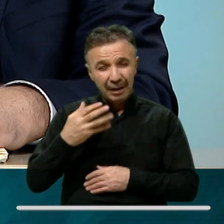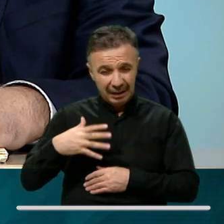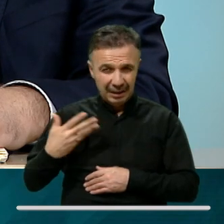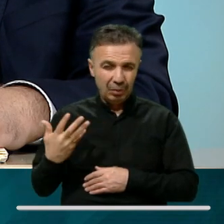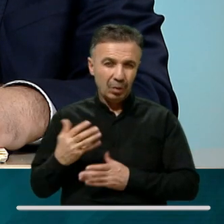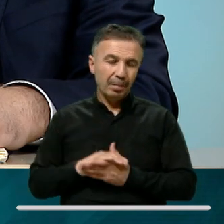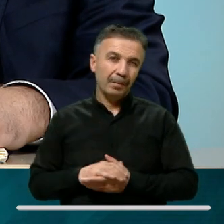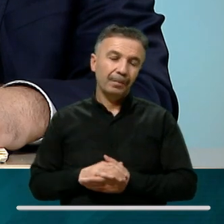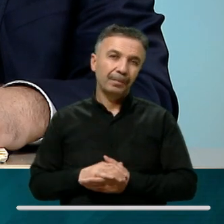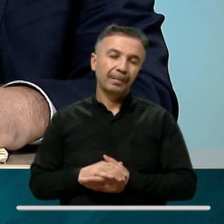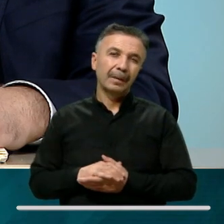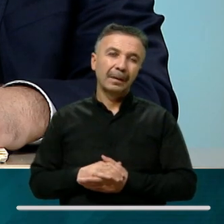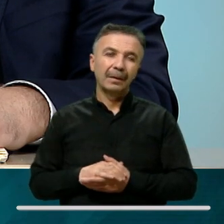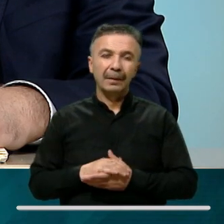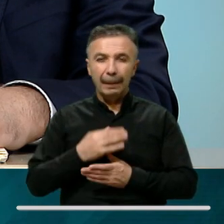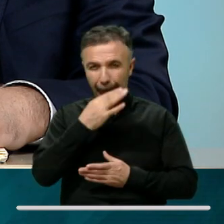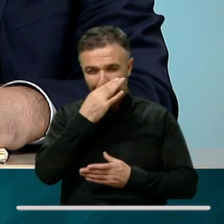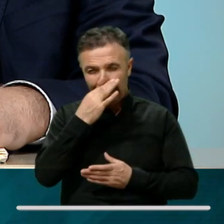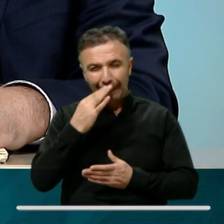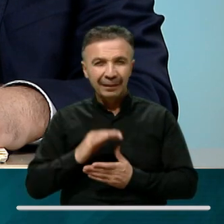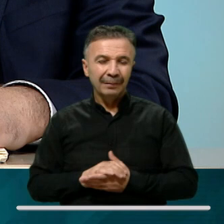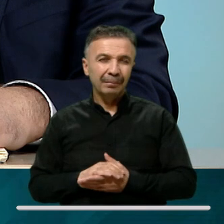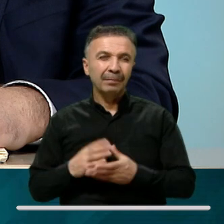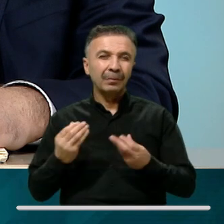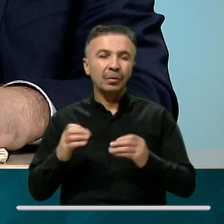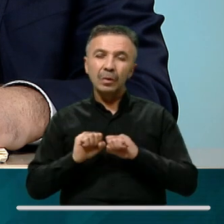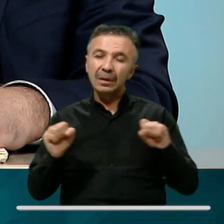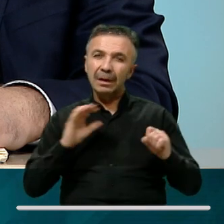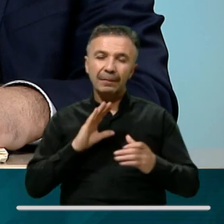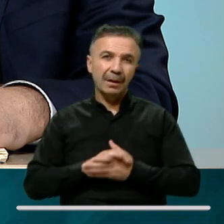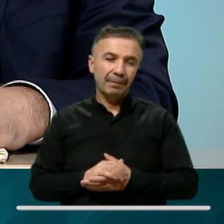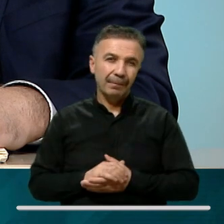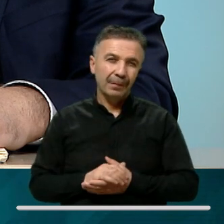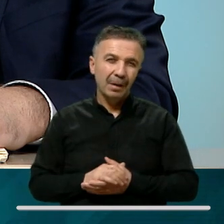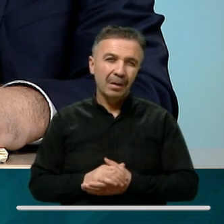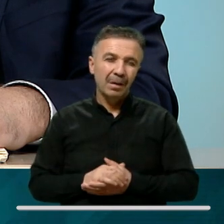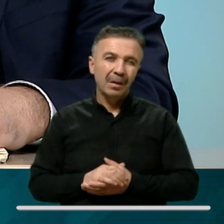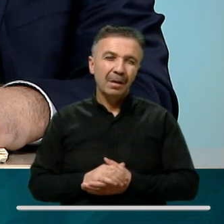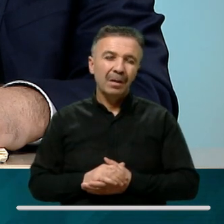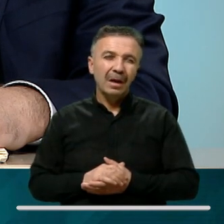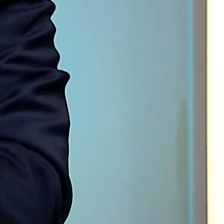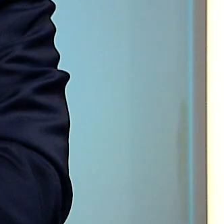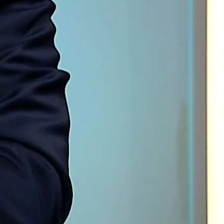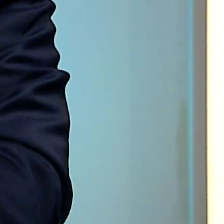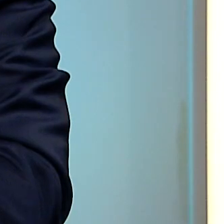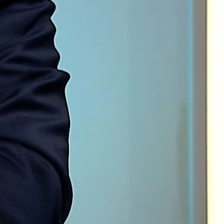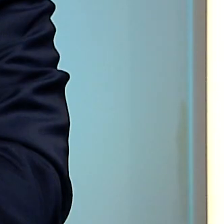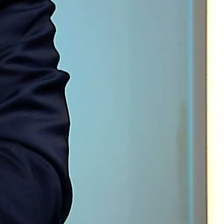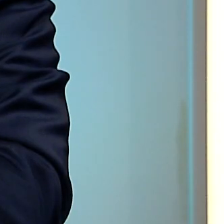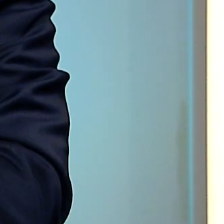Hani mahsulde çürüme olur, başka şeyler olur. Çok zararım var. Benim en az 150 milyar zararım var.